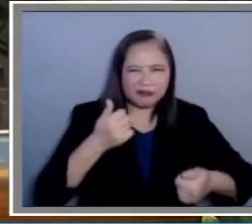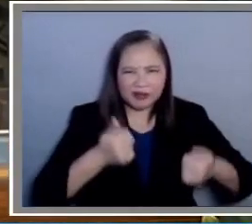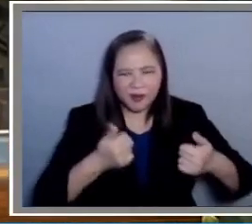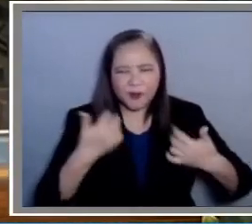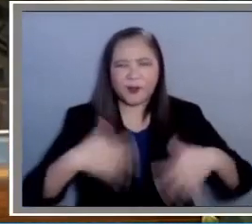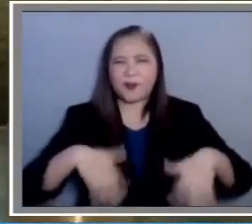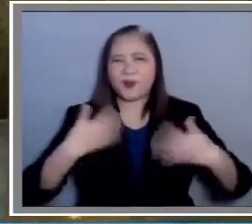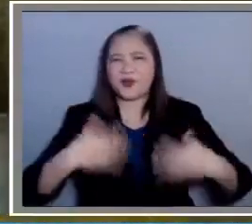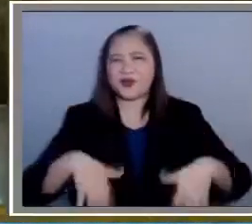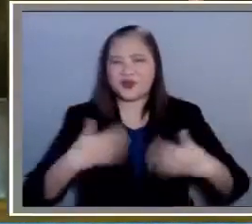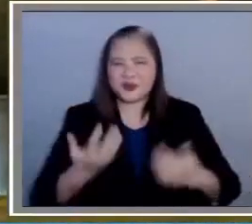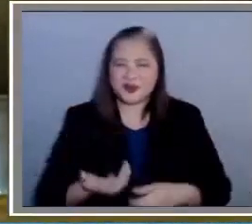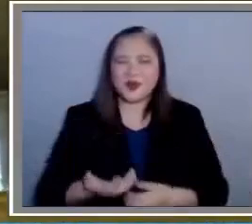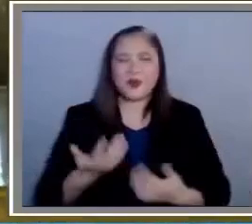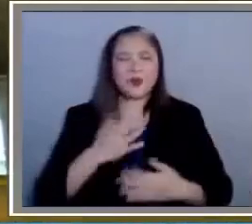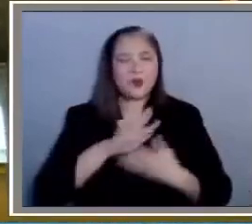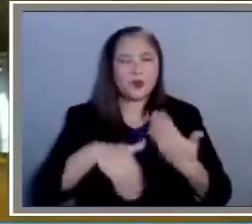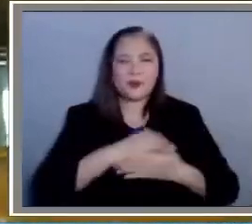na lahat.